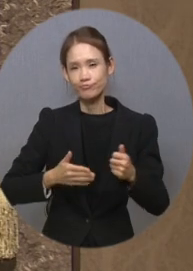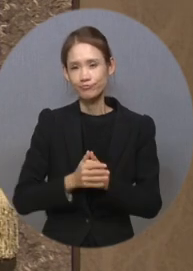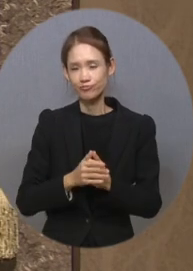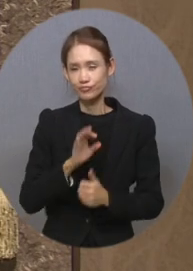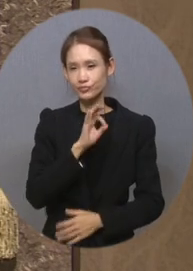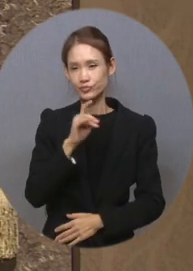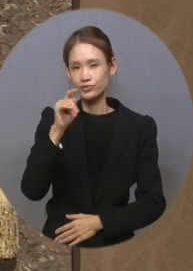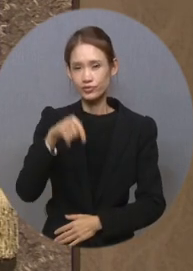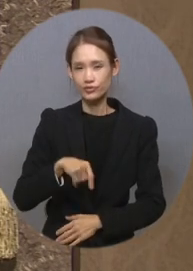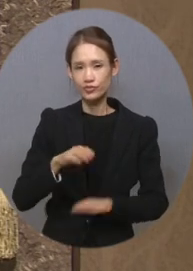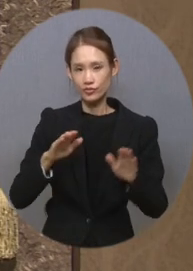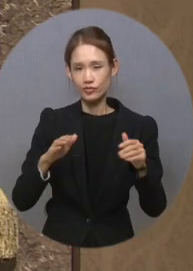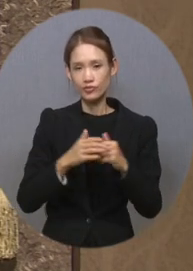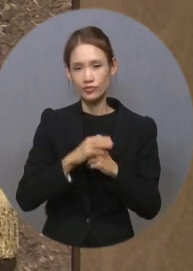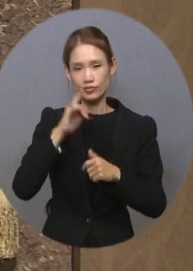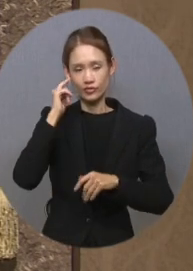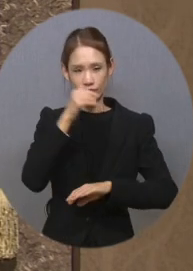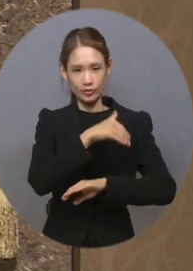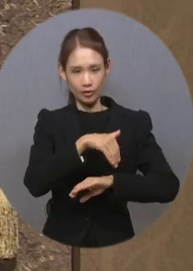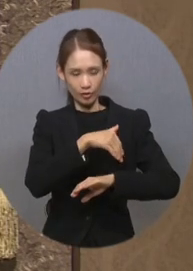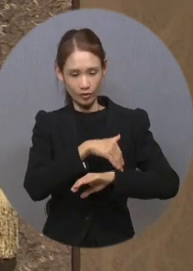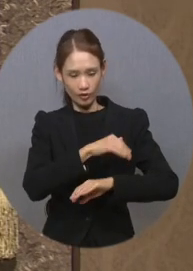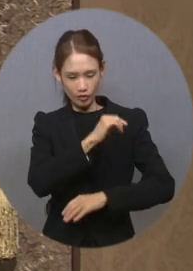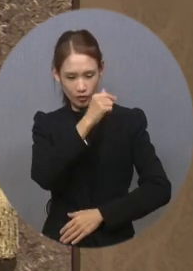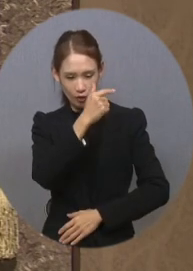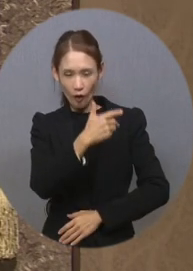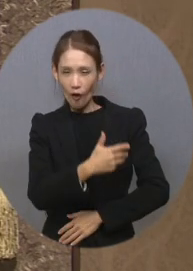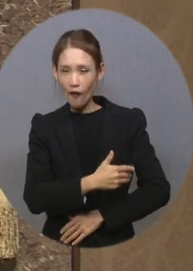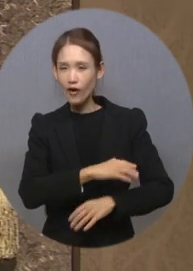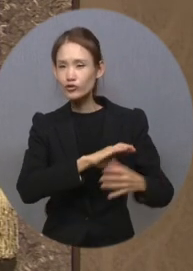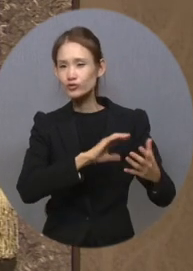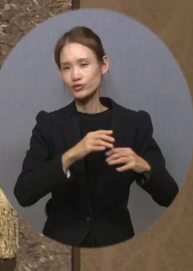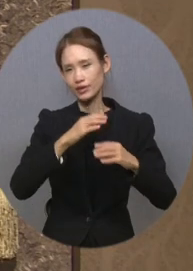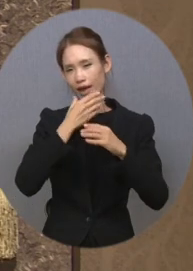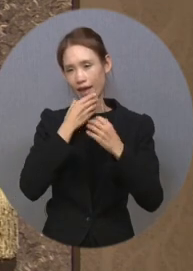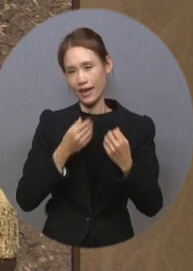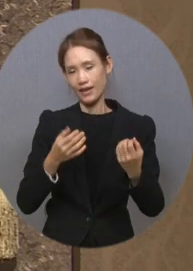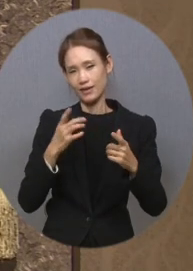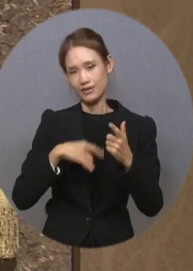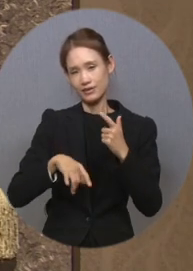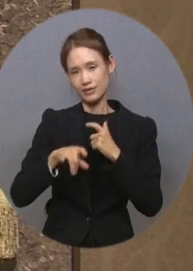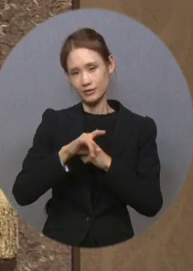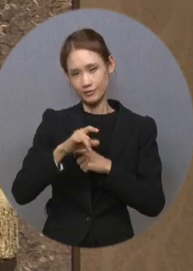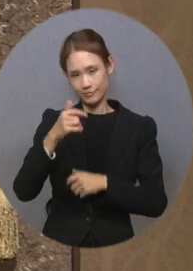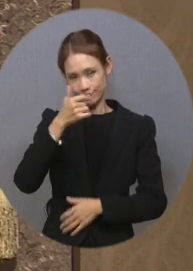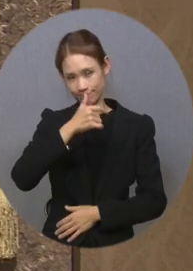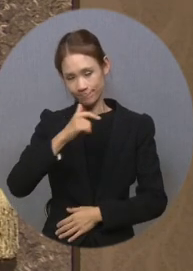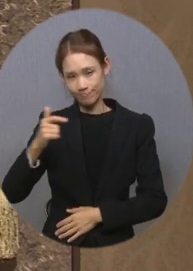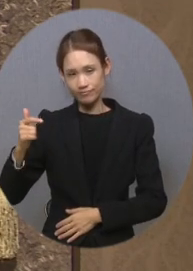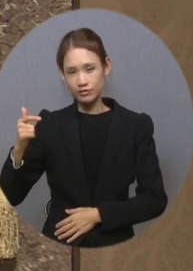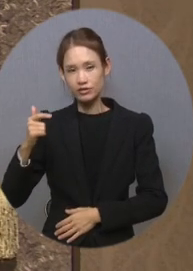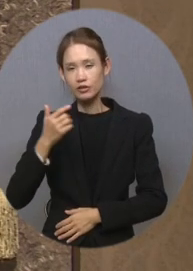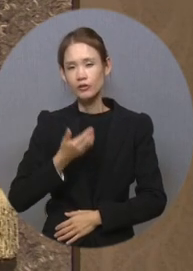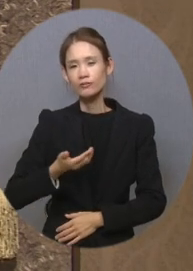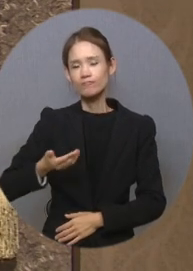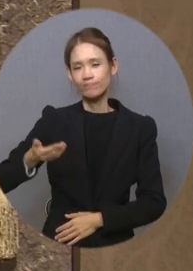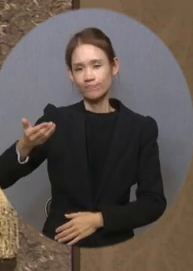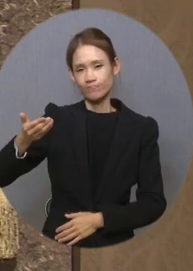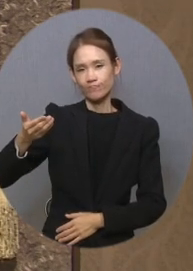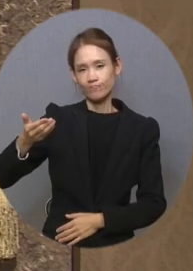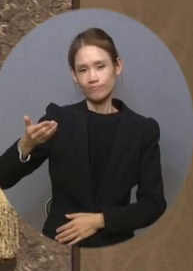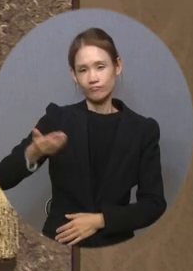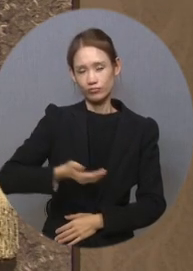여수는 현재 계획하고 있는 여러 가지 국제 행사 또 더 관광 컨텐츠를 업그레이드해서